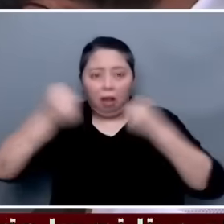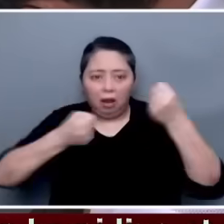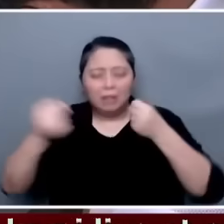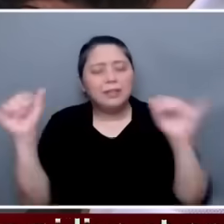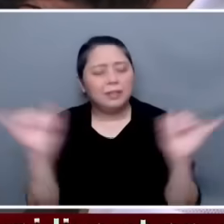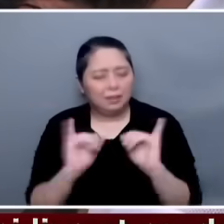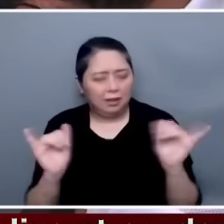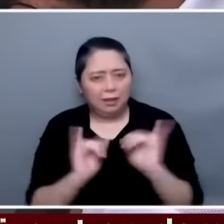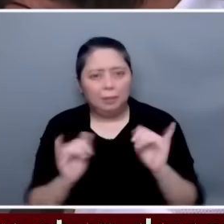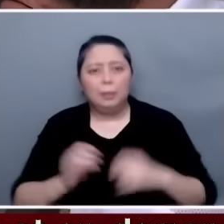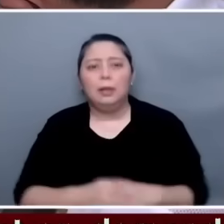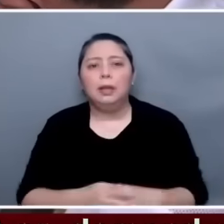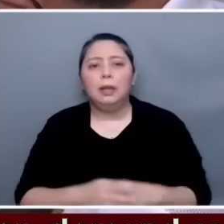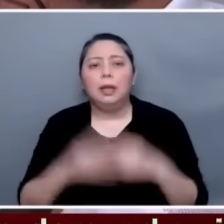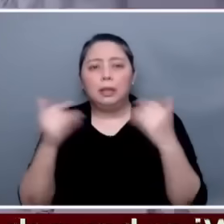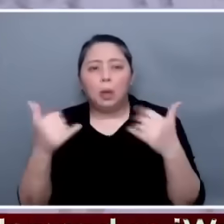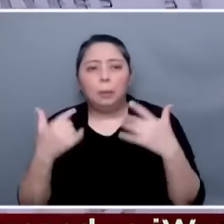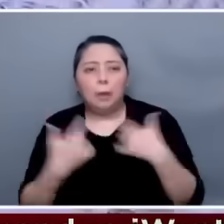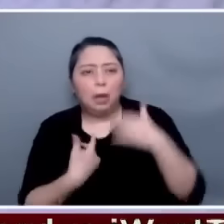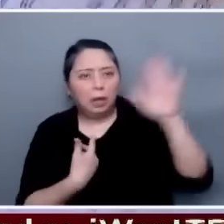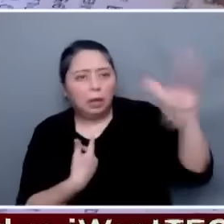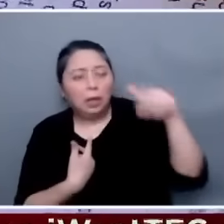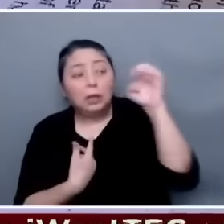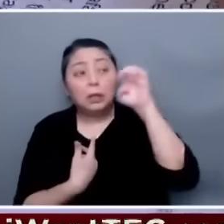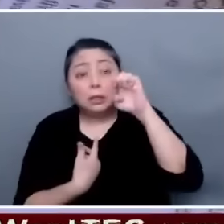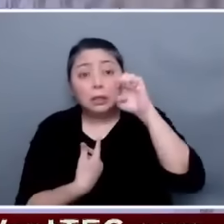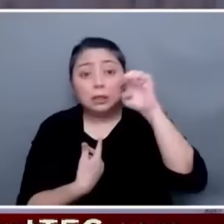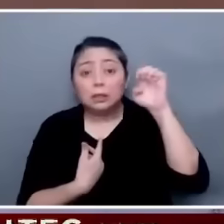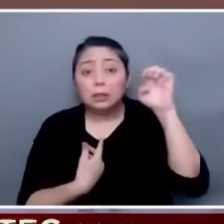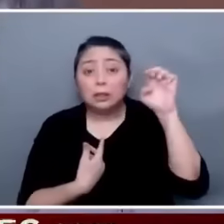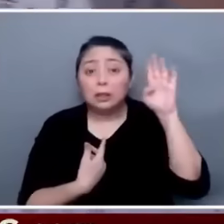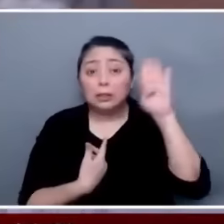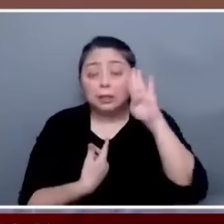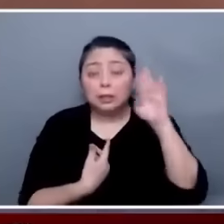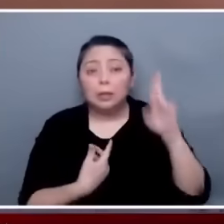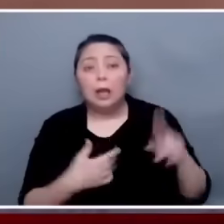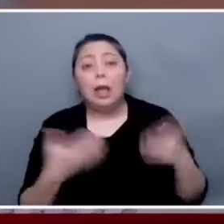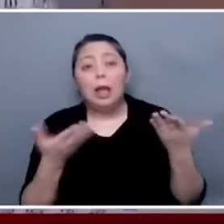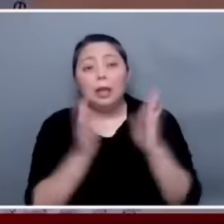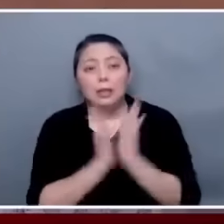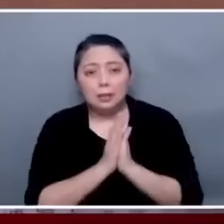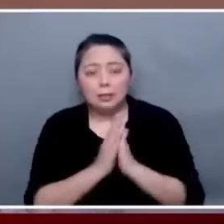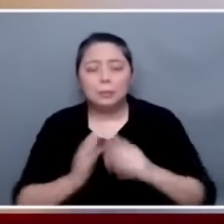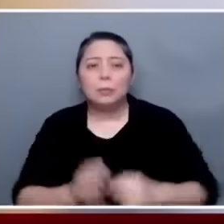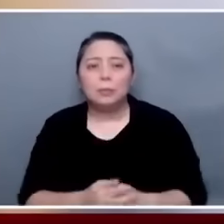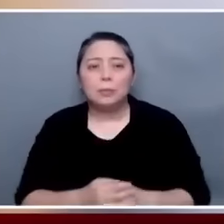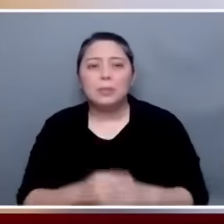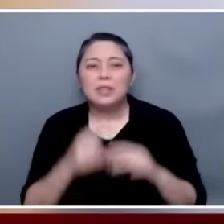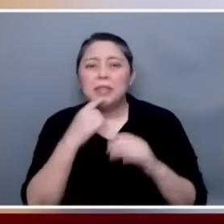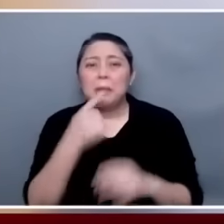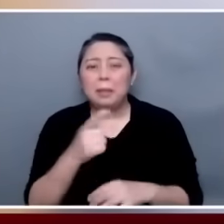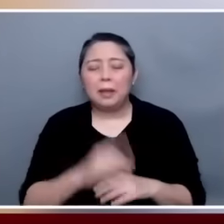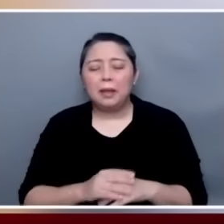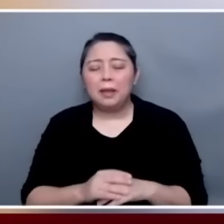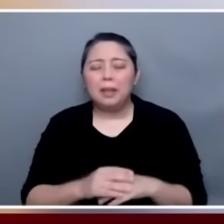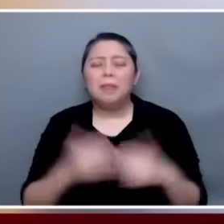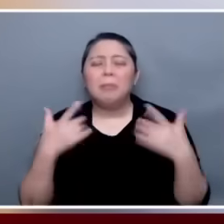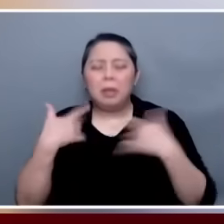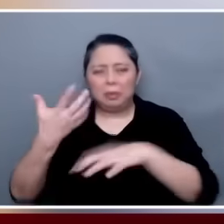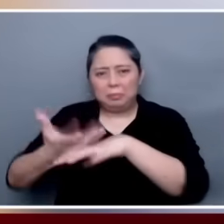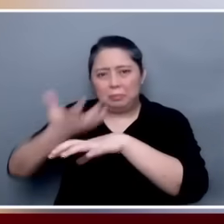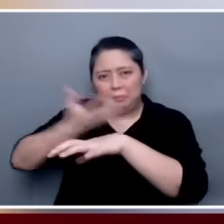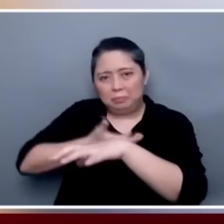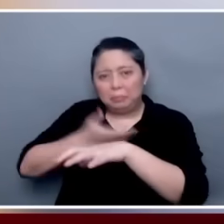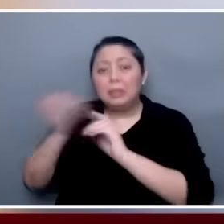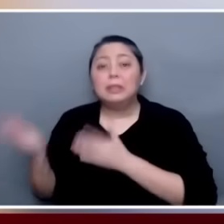construction company na ginamit umano ni Ulysses. Ayon sa may-ari na si Ramon Basa, pati siya ay naloko. Bagamat dinala raw siya sa